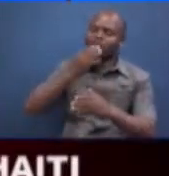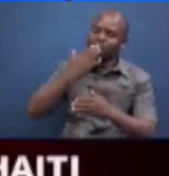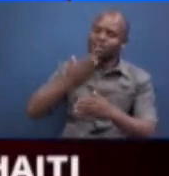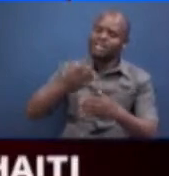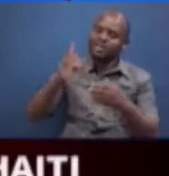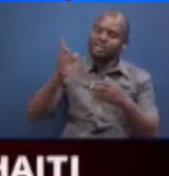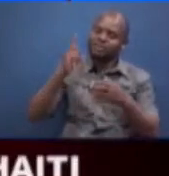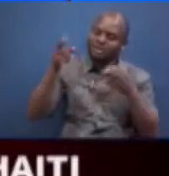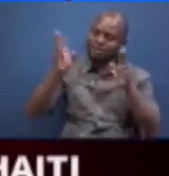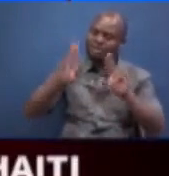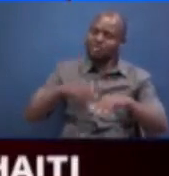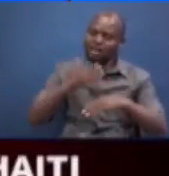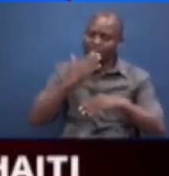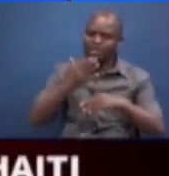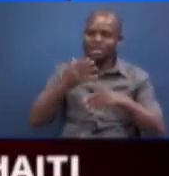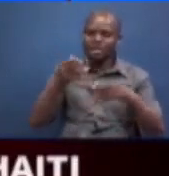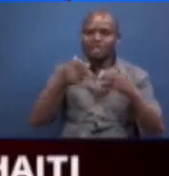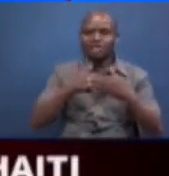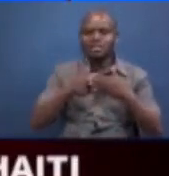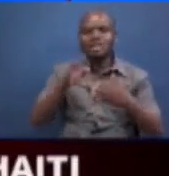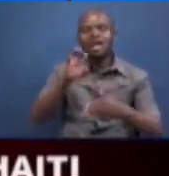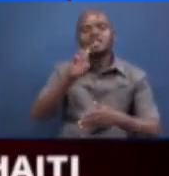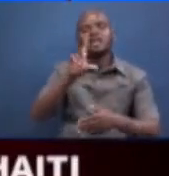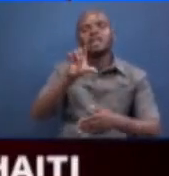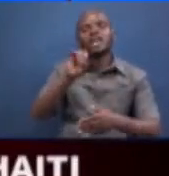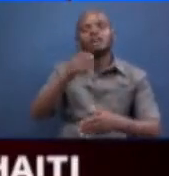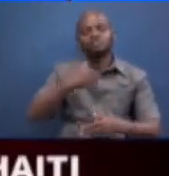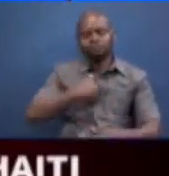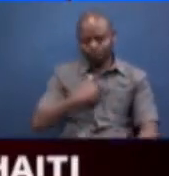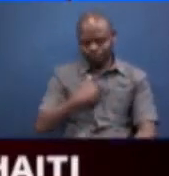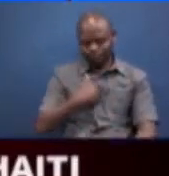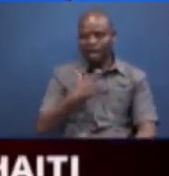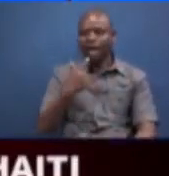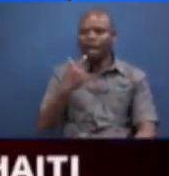wa habari za kitaifa na habari za kimataifa. Jina langu ni Ezekiel Mambopo, Tito Makombe alitotea habari hii.